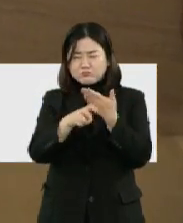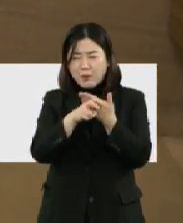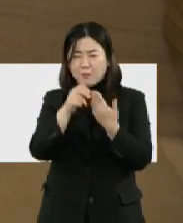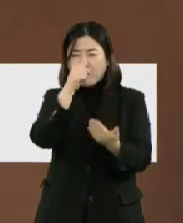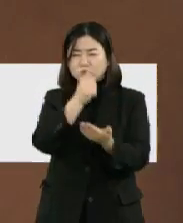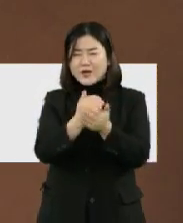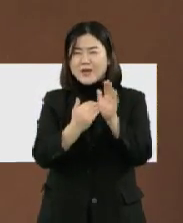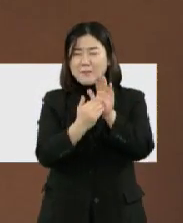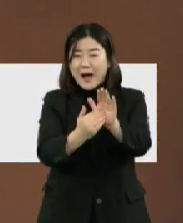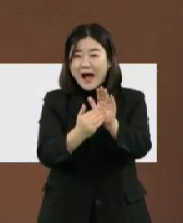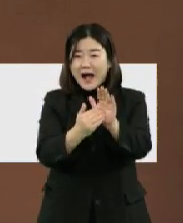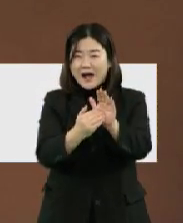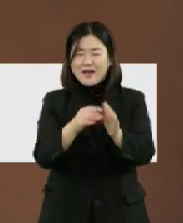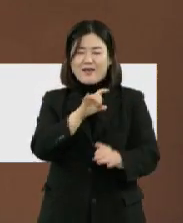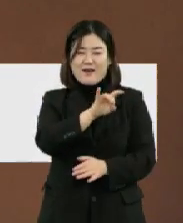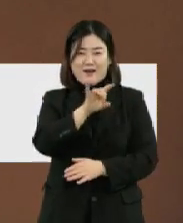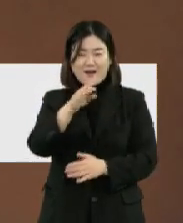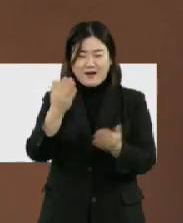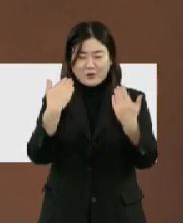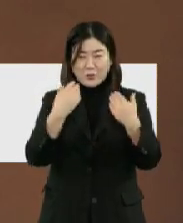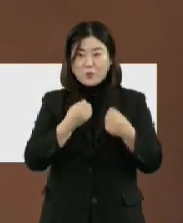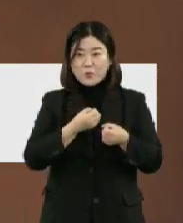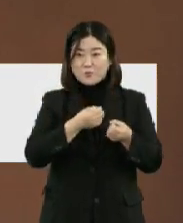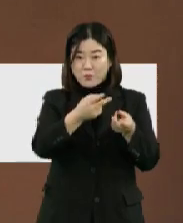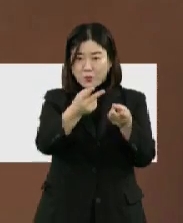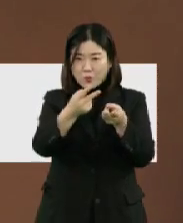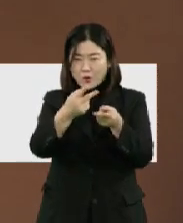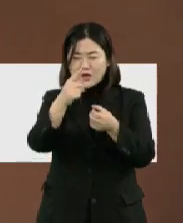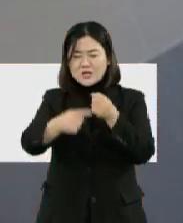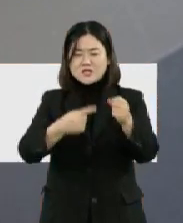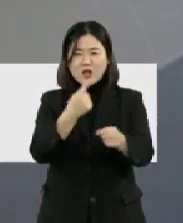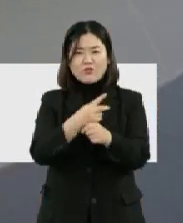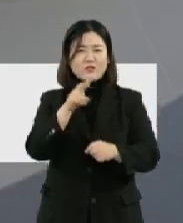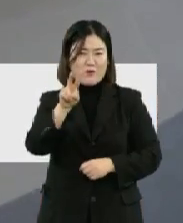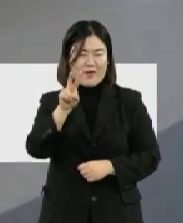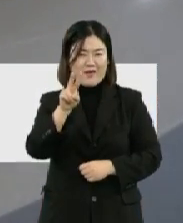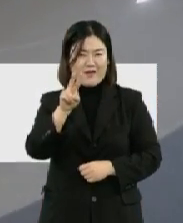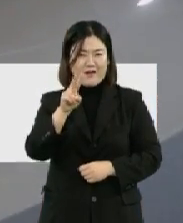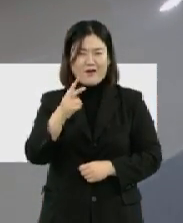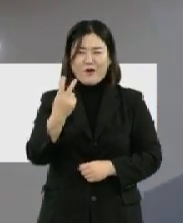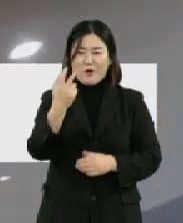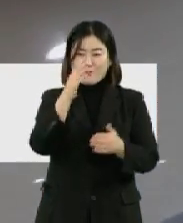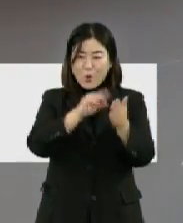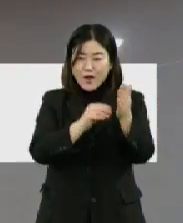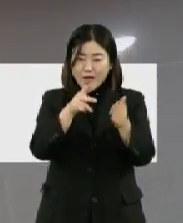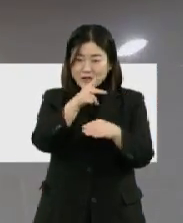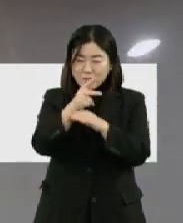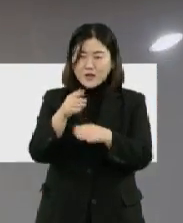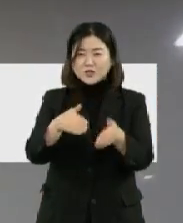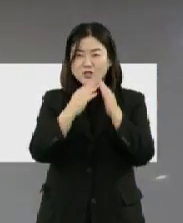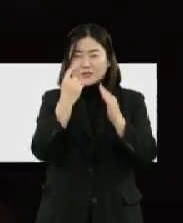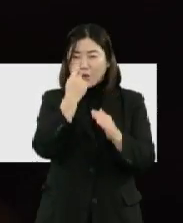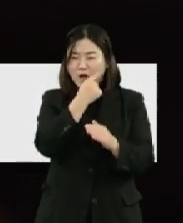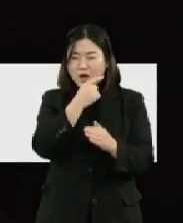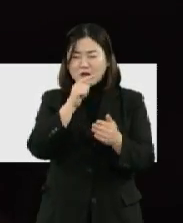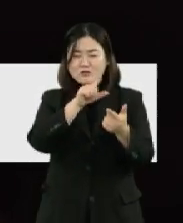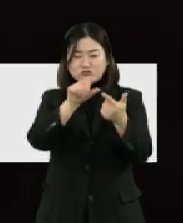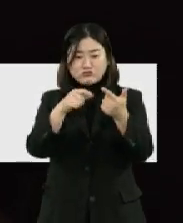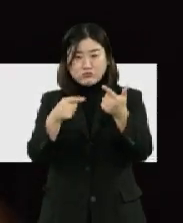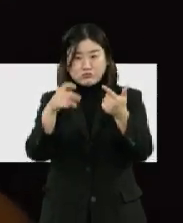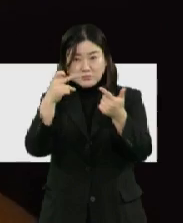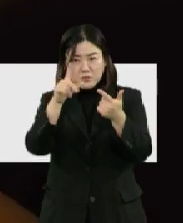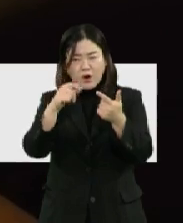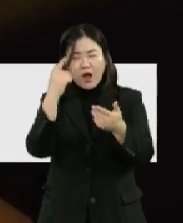범죄 예방 관련 지침을 각 학교의 전달하면서 0 2 회 몰카 설치를 점검 하되 하반기 일에는 학교가